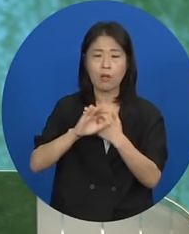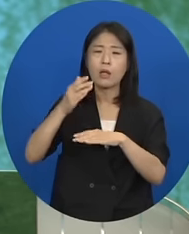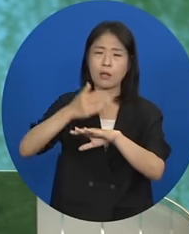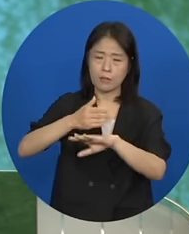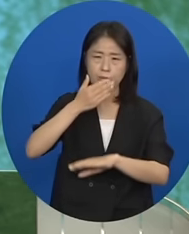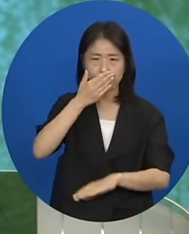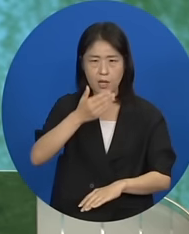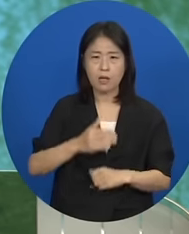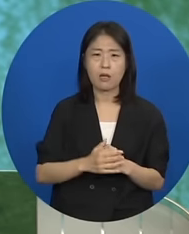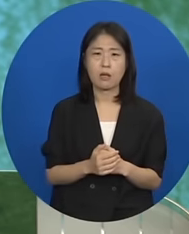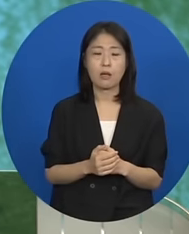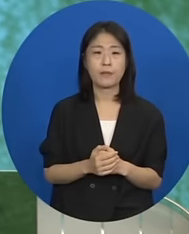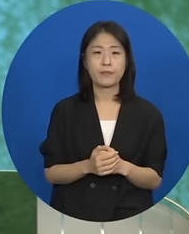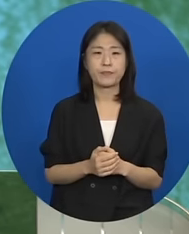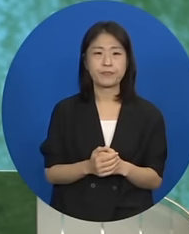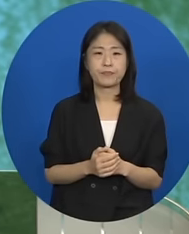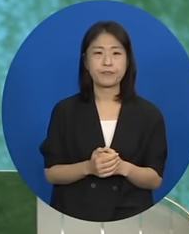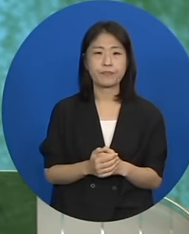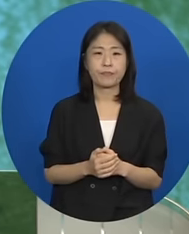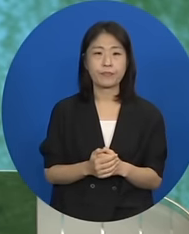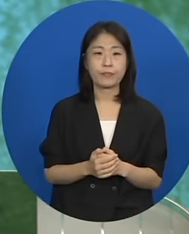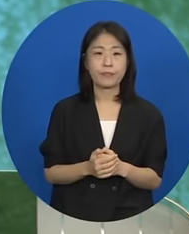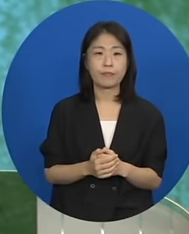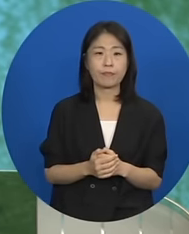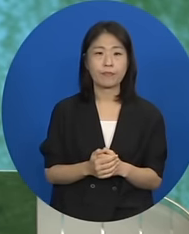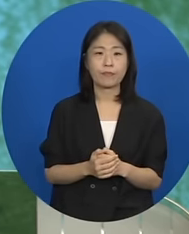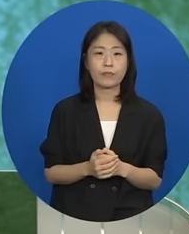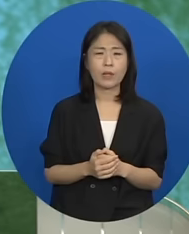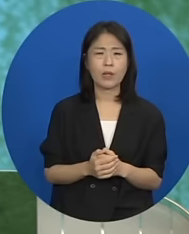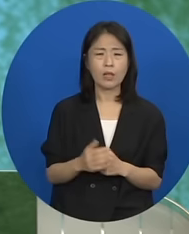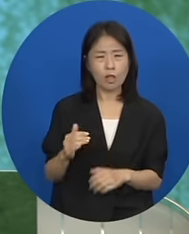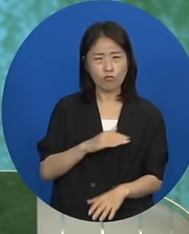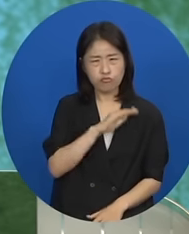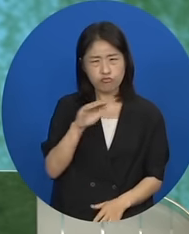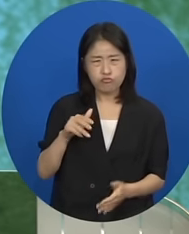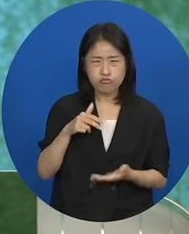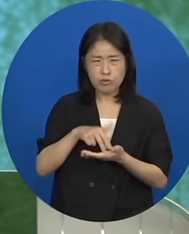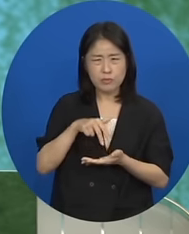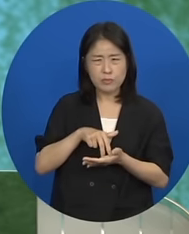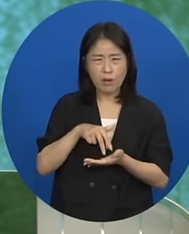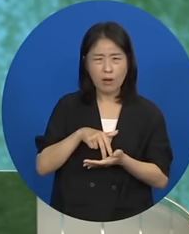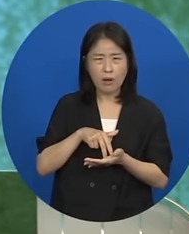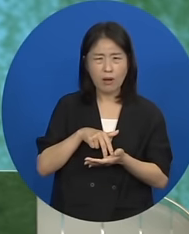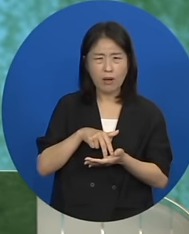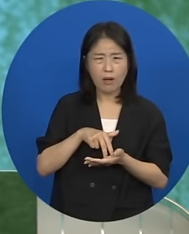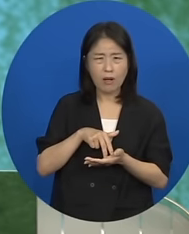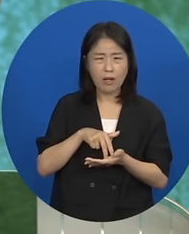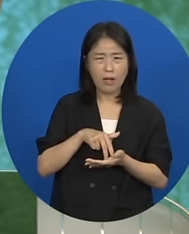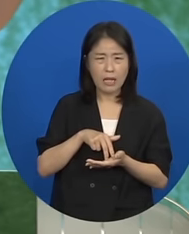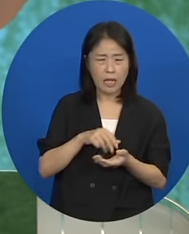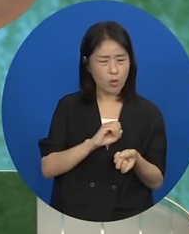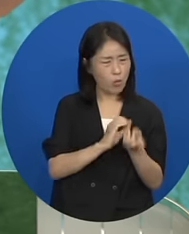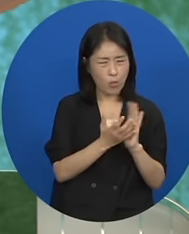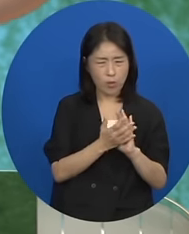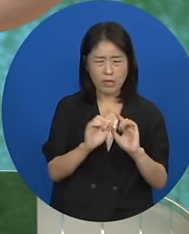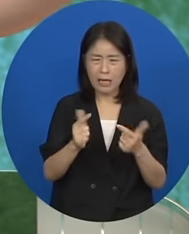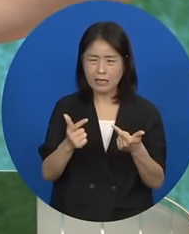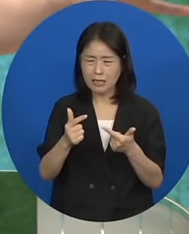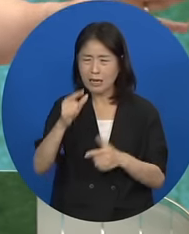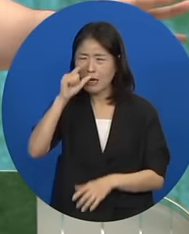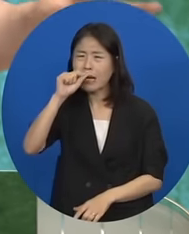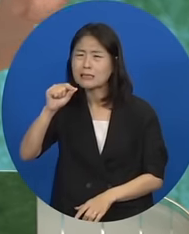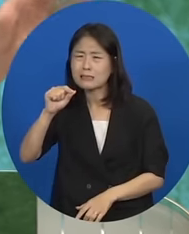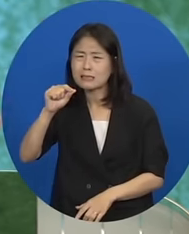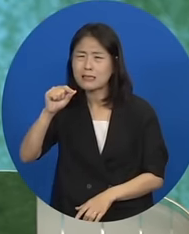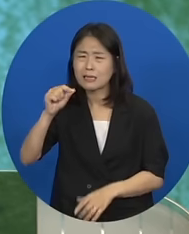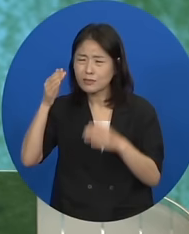우리는요이 장보다는 가시를 더 많이 보고 더 원망하고 불평하고 가지지 못한 것에 집중하는